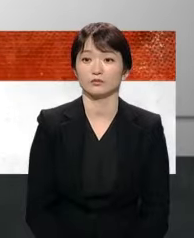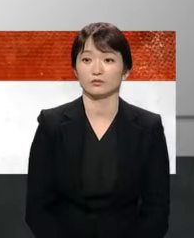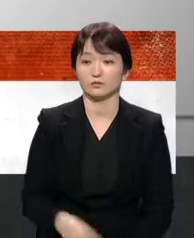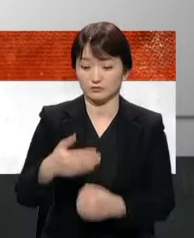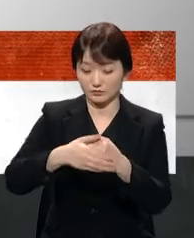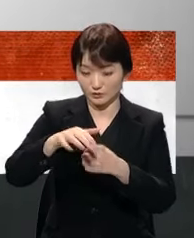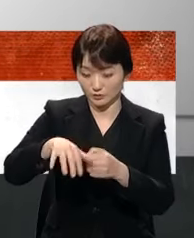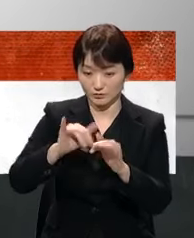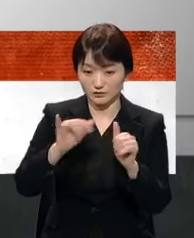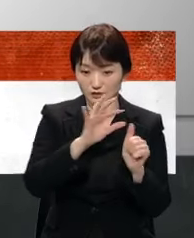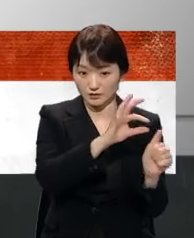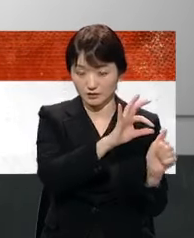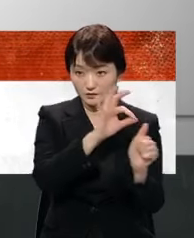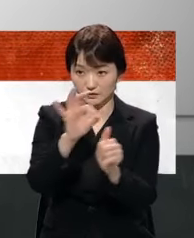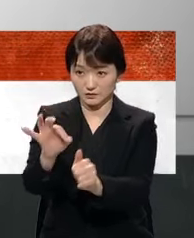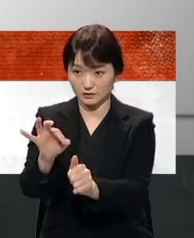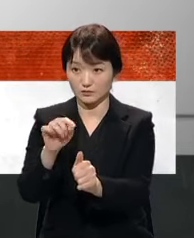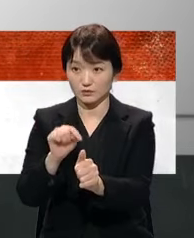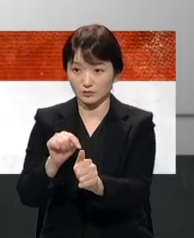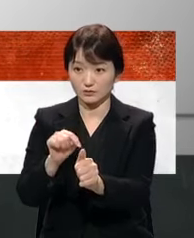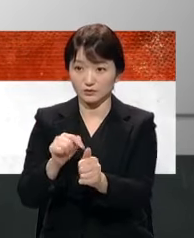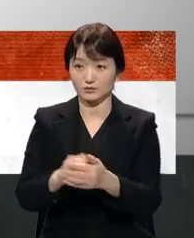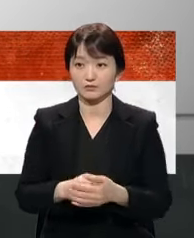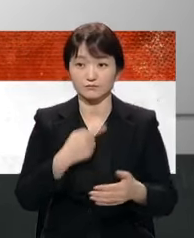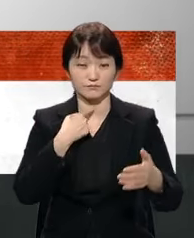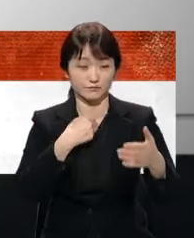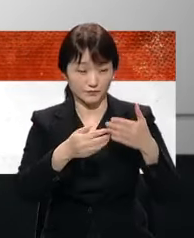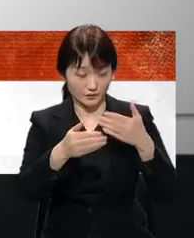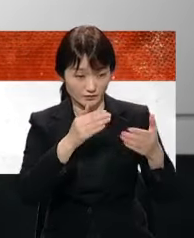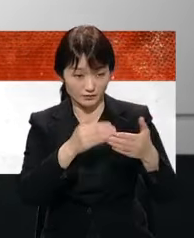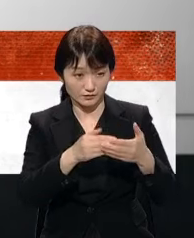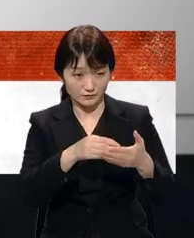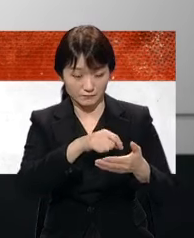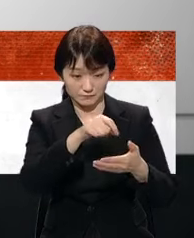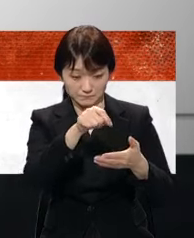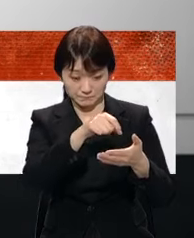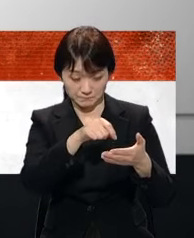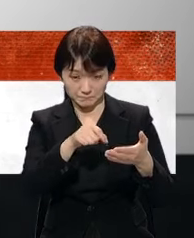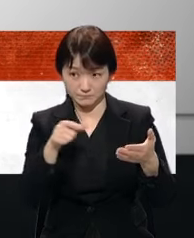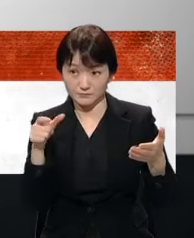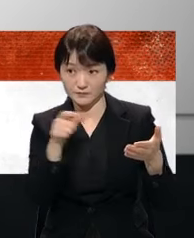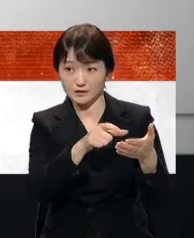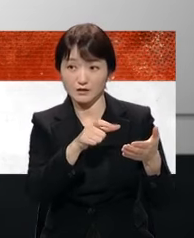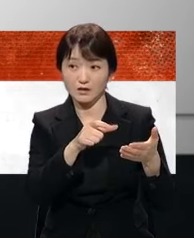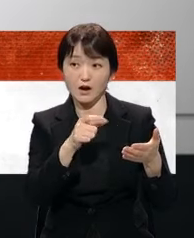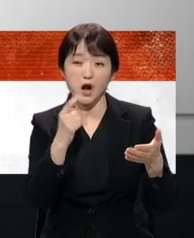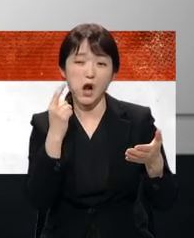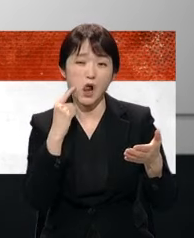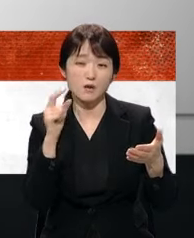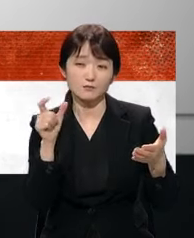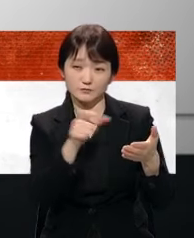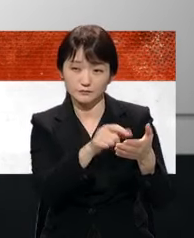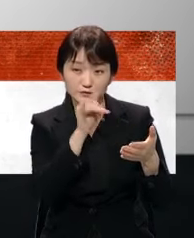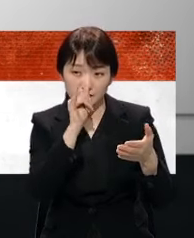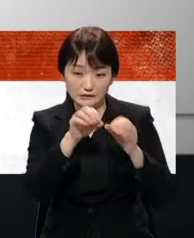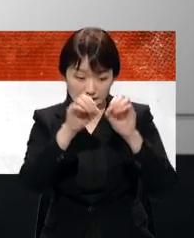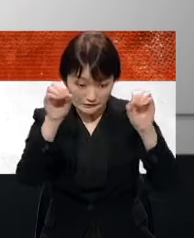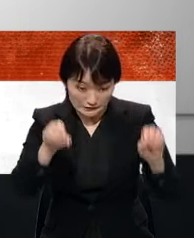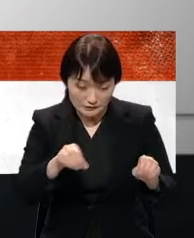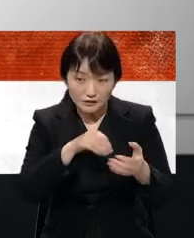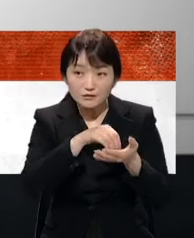대구에서 사람을 채용할 때 좀 경력 같은 걸 적을 때 허위로 좀 기재하는 경우에 뭐 시스템에 등록되어 있도록 하면